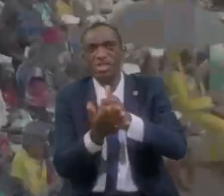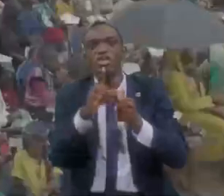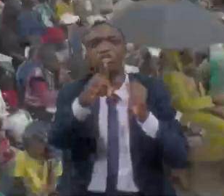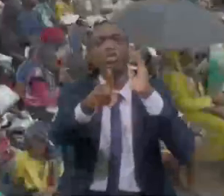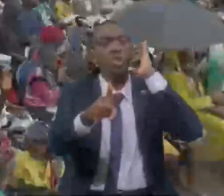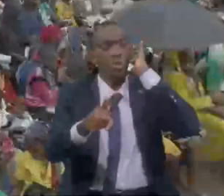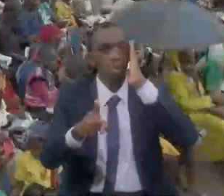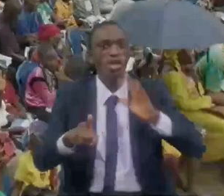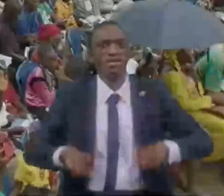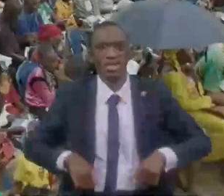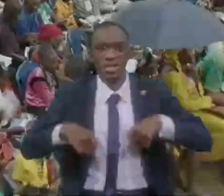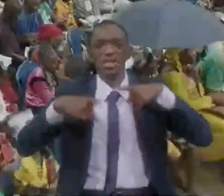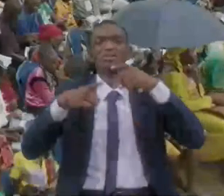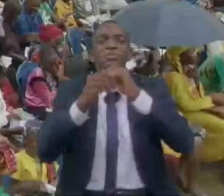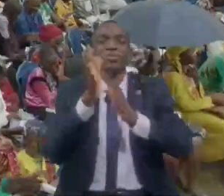tu vivras.